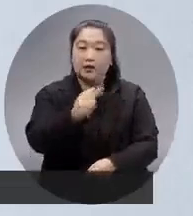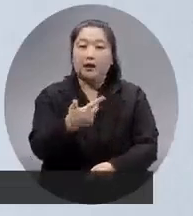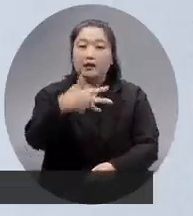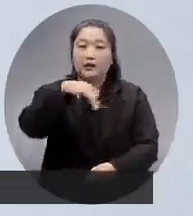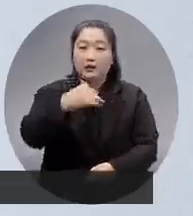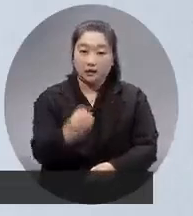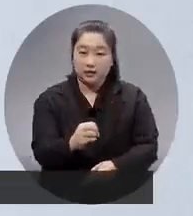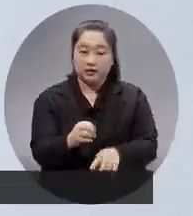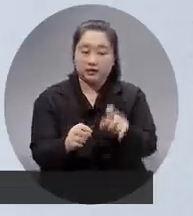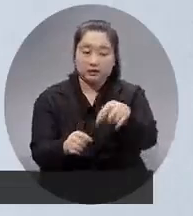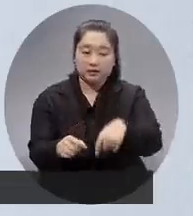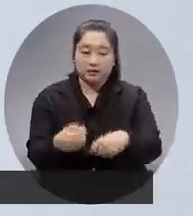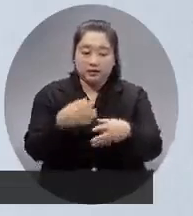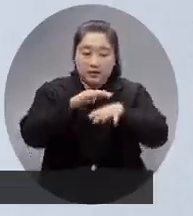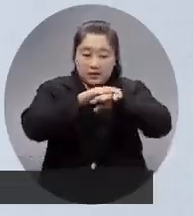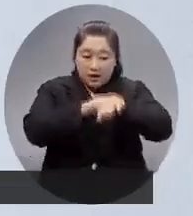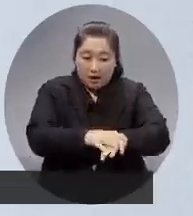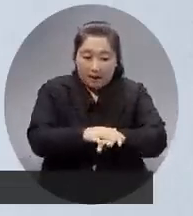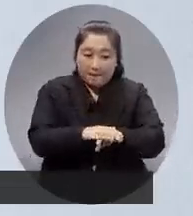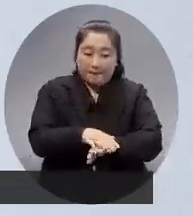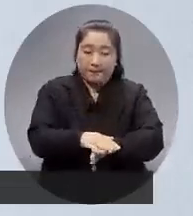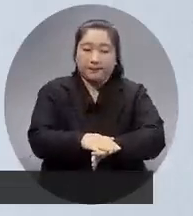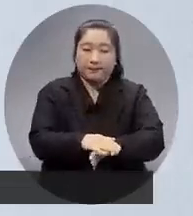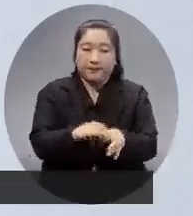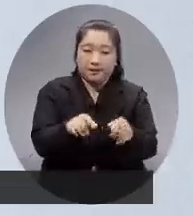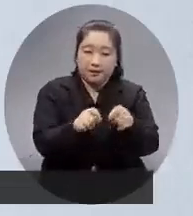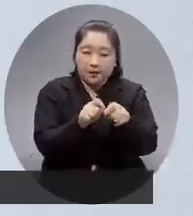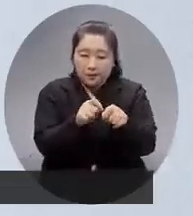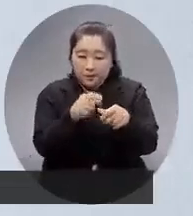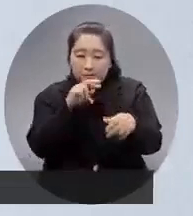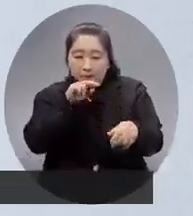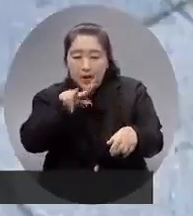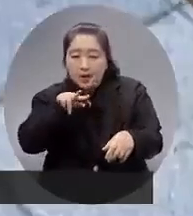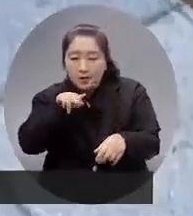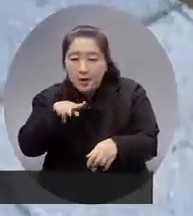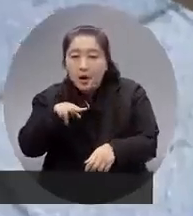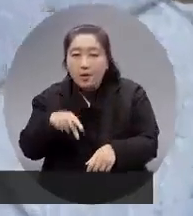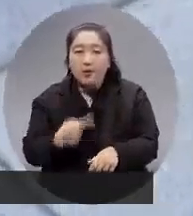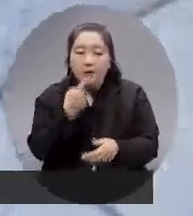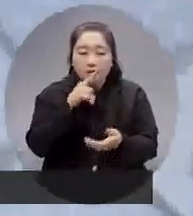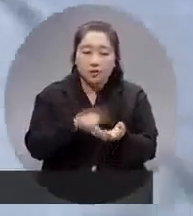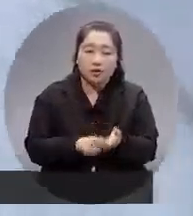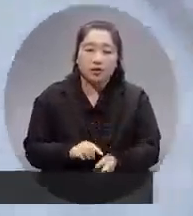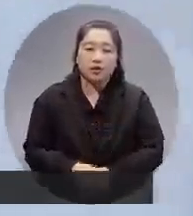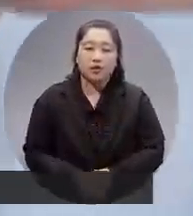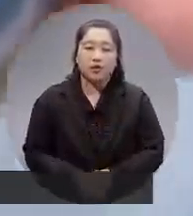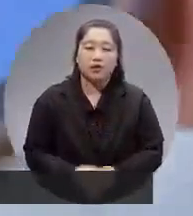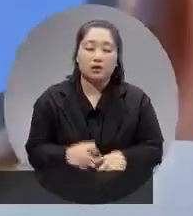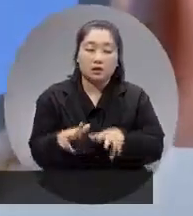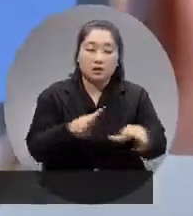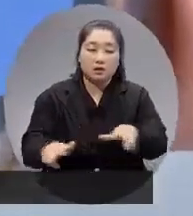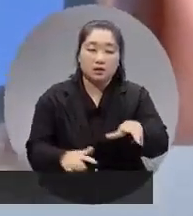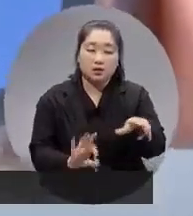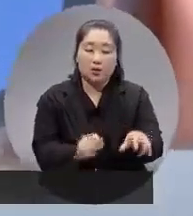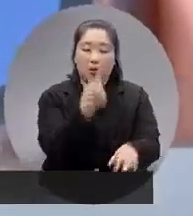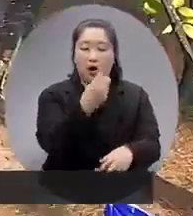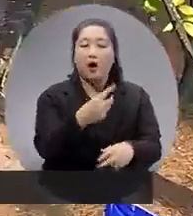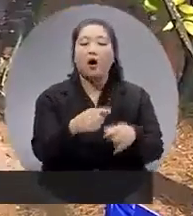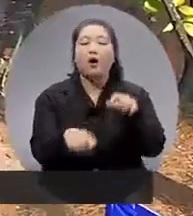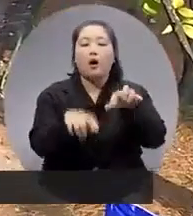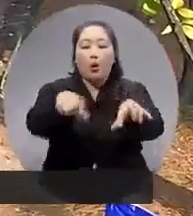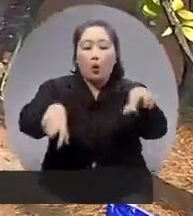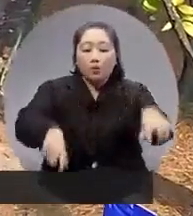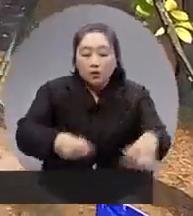단층입니다 힘이 가해졌을 때 쉽게 균열이 일어나는 겁니다 문제는 지진을 유발하는 단층이